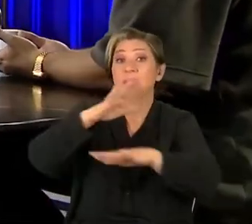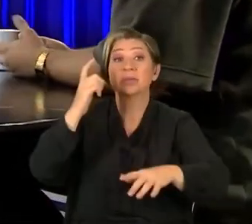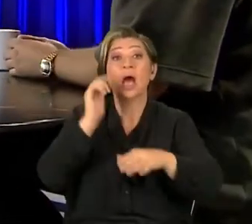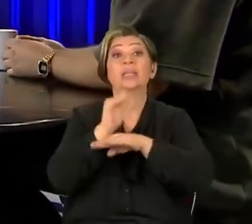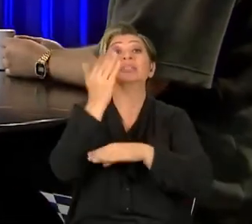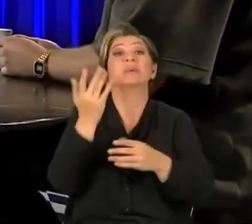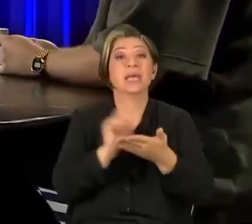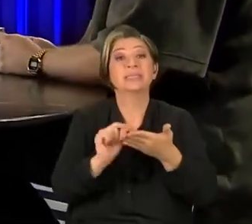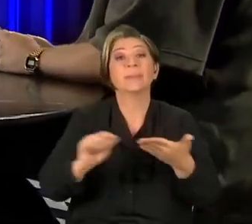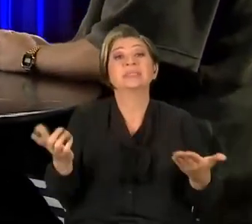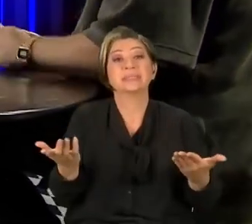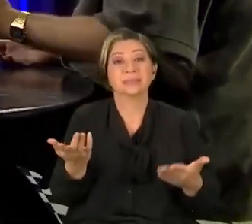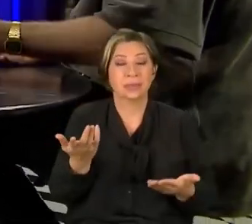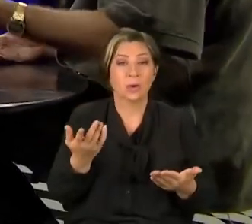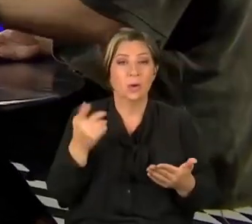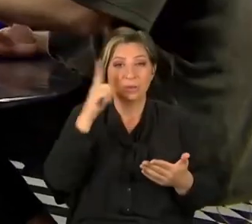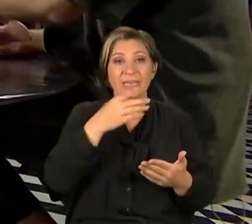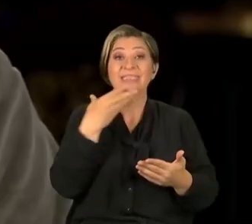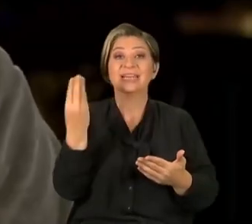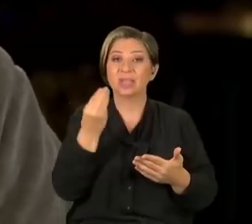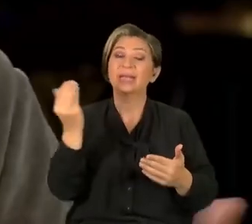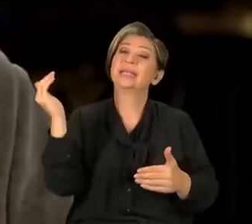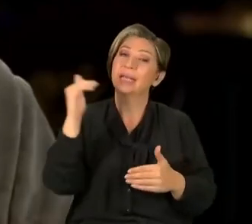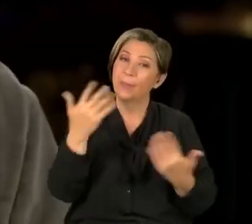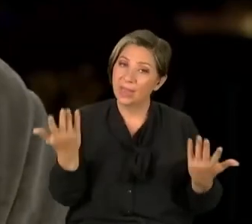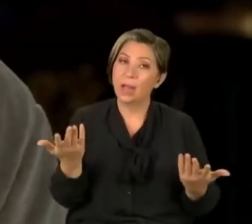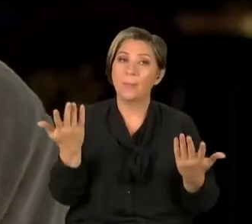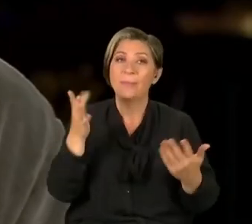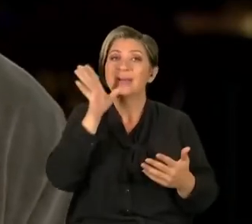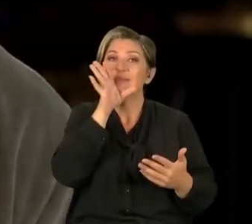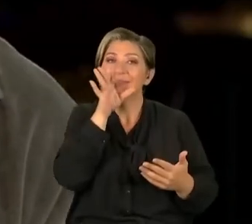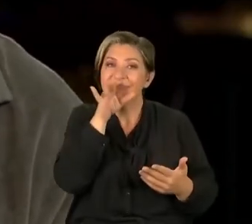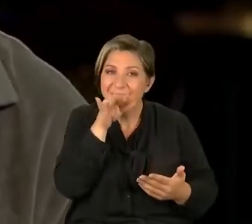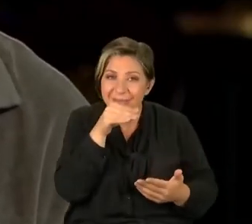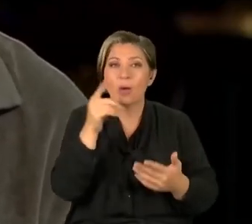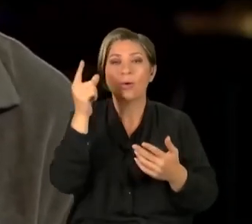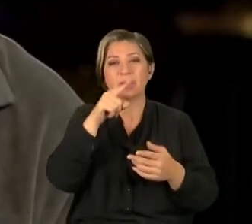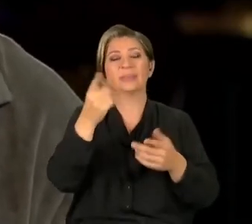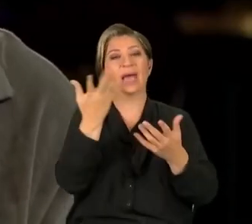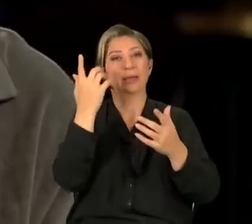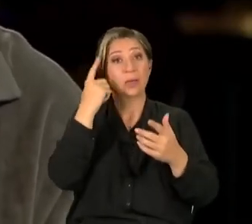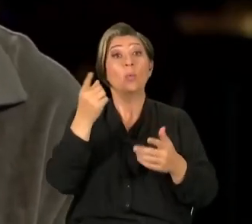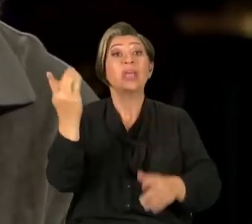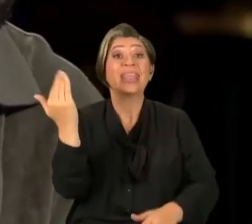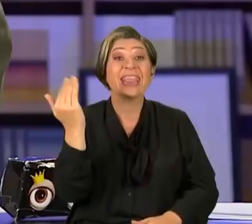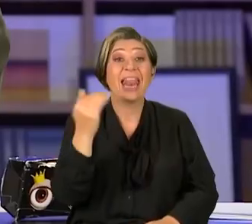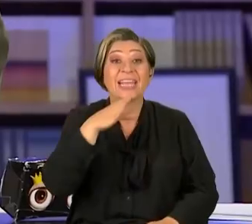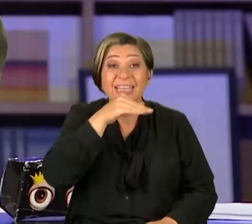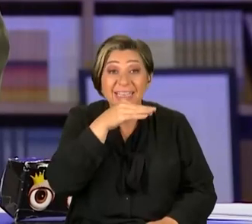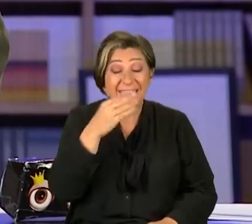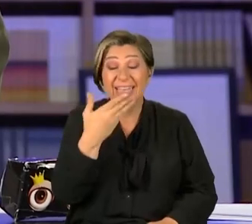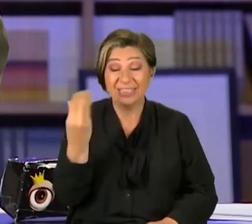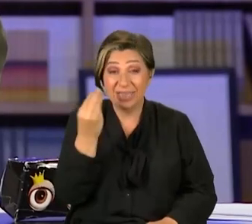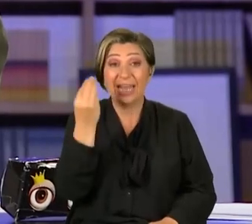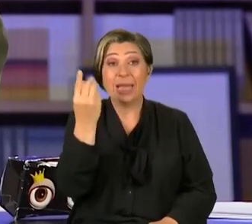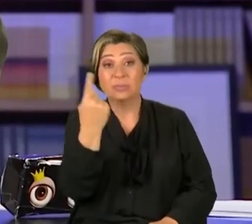yazamazsın Evet o yüzden yani gençler Evet gelebilir ama birazcık yaşlandıkça Zaten bence gelen gençlere birisinin